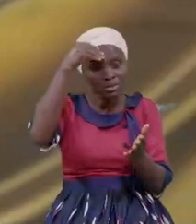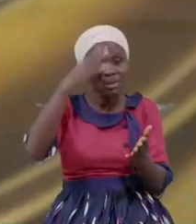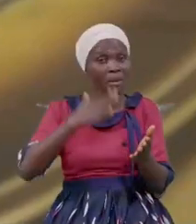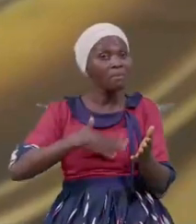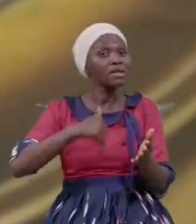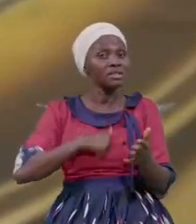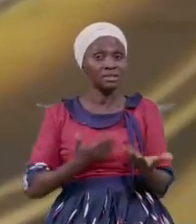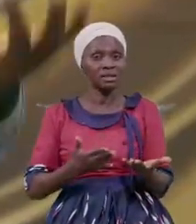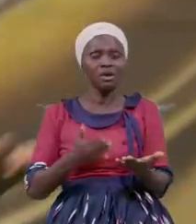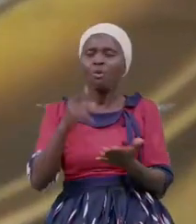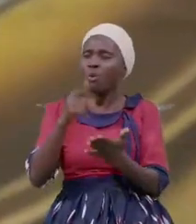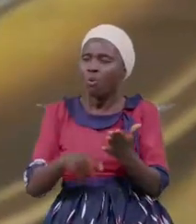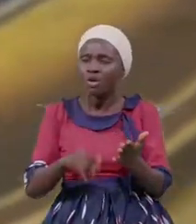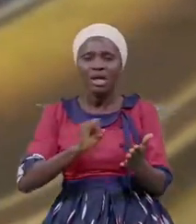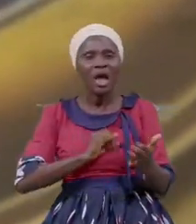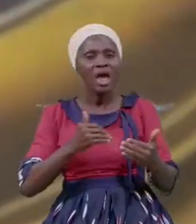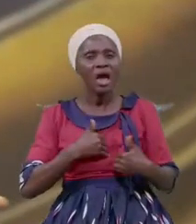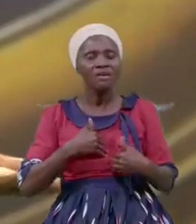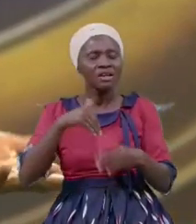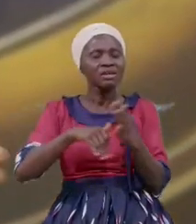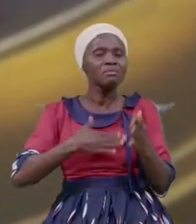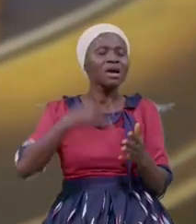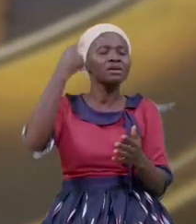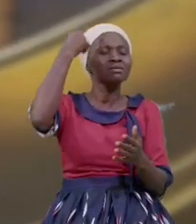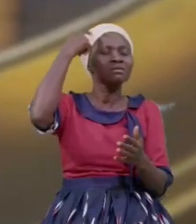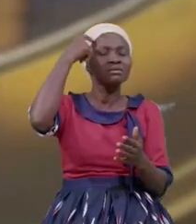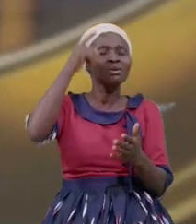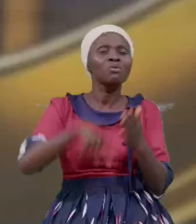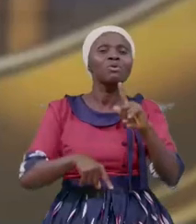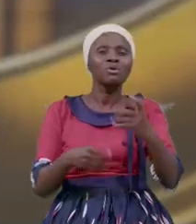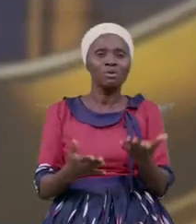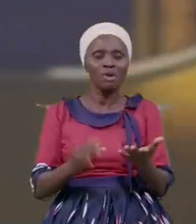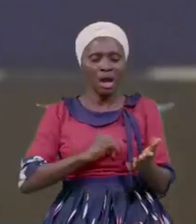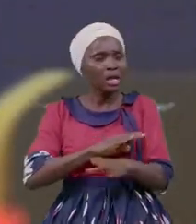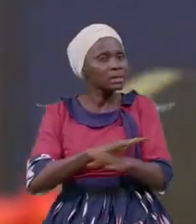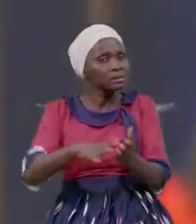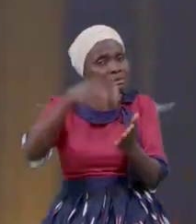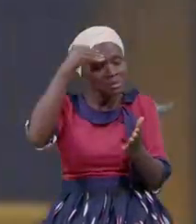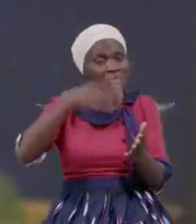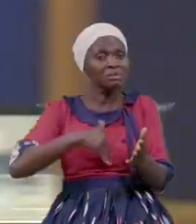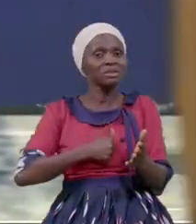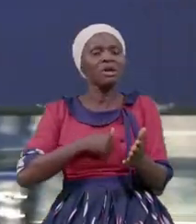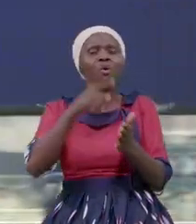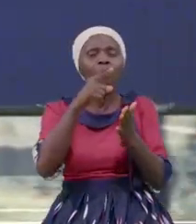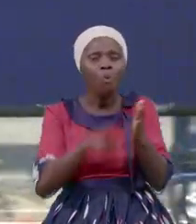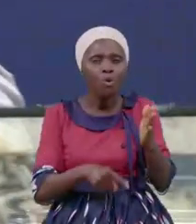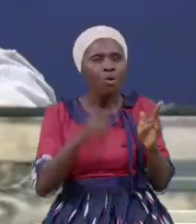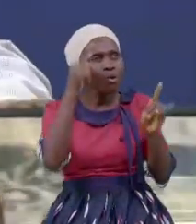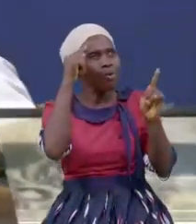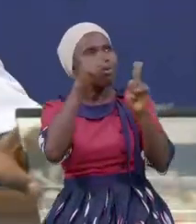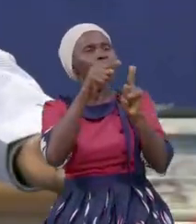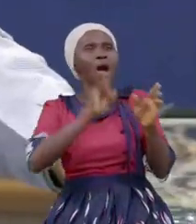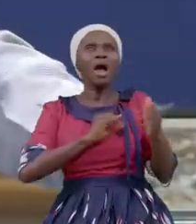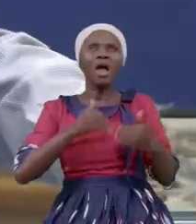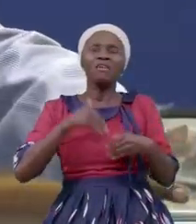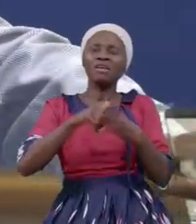j'ai en haut là-bas je n'ai pas je me suis pas étudié oh quel objectif ai-je dans la vie je ne me suis pas étudié pourquoi